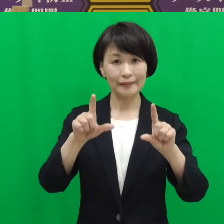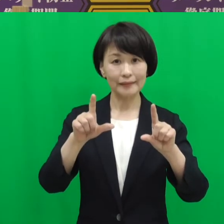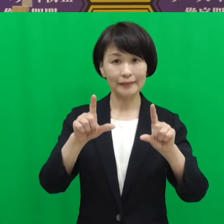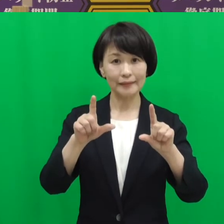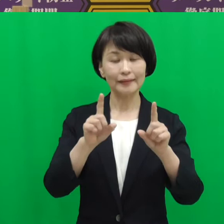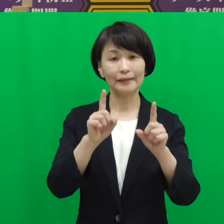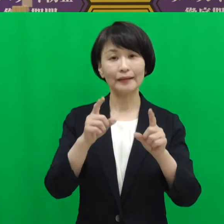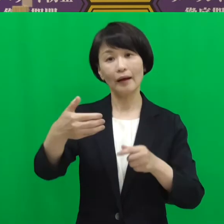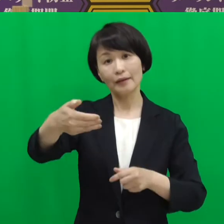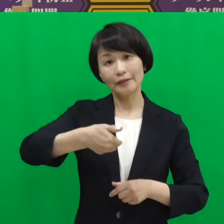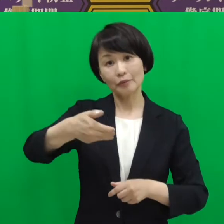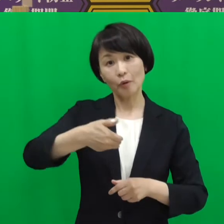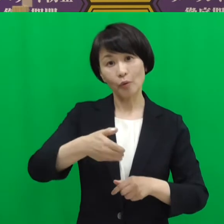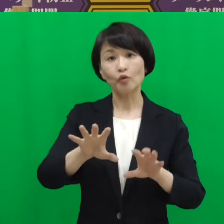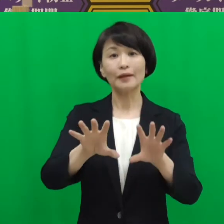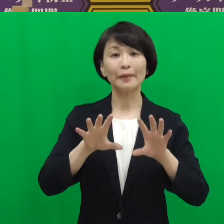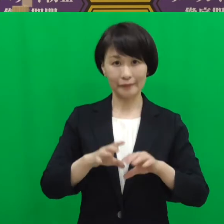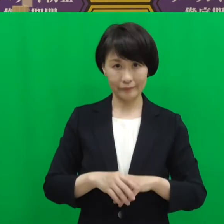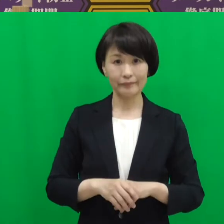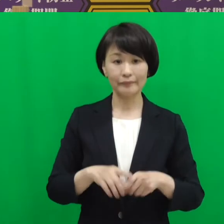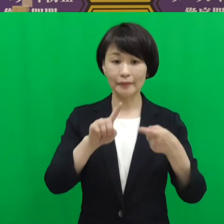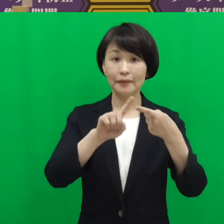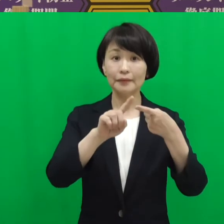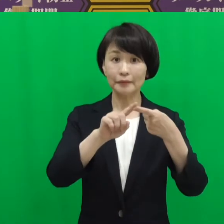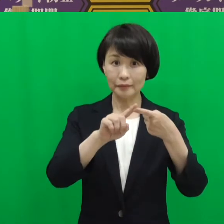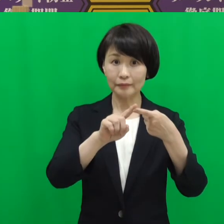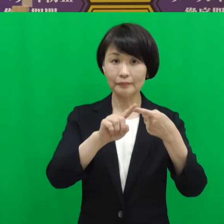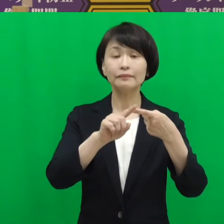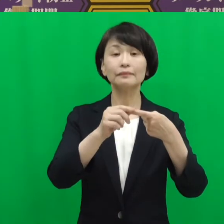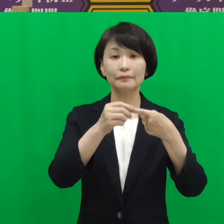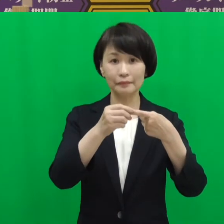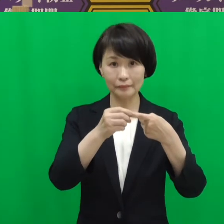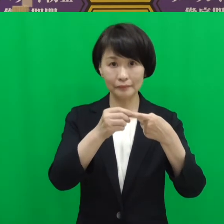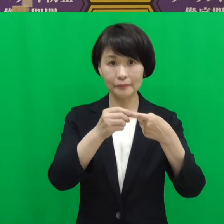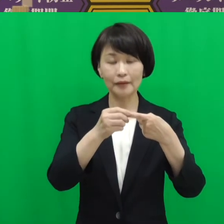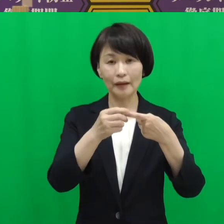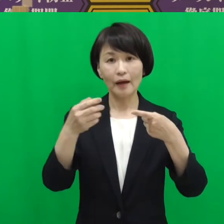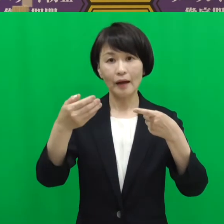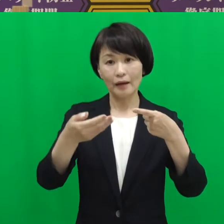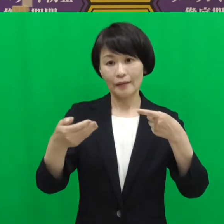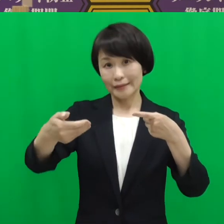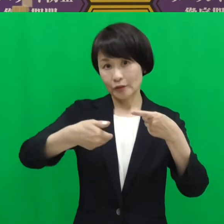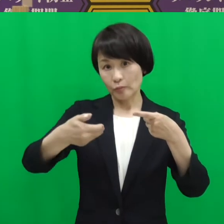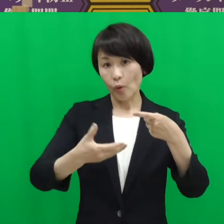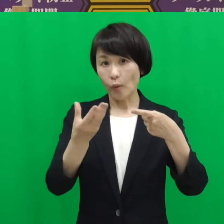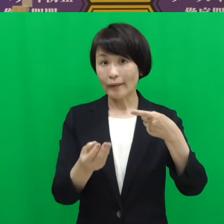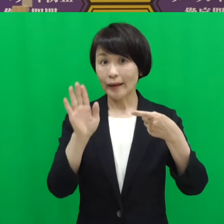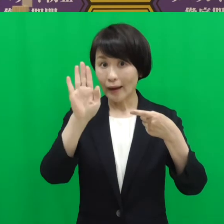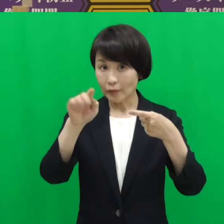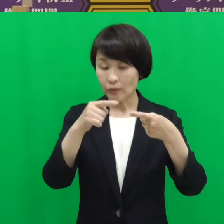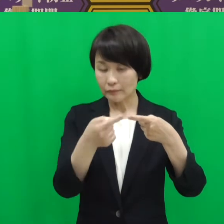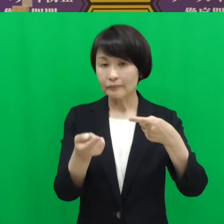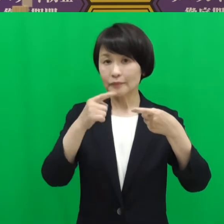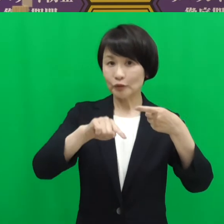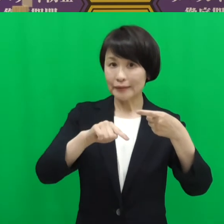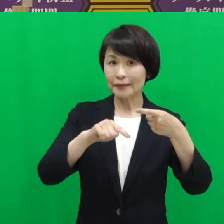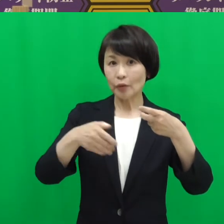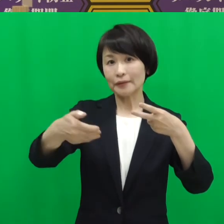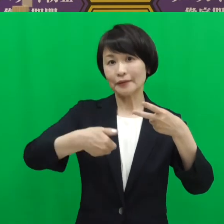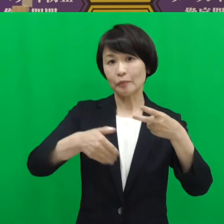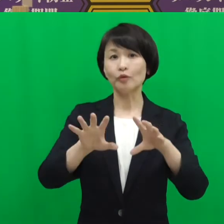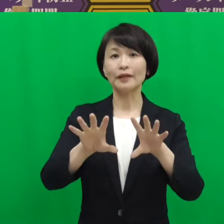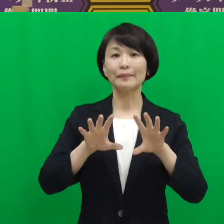います。なお、質問は案件ごとにお受けいたします。また質問に際しまして、はじめに社名をお名乗